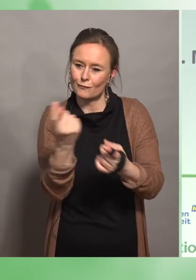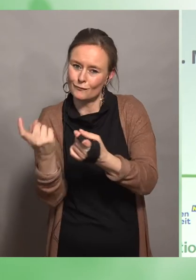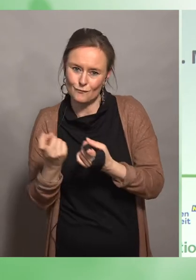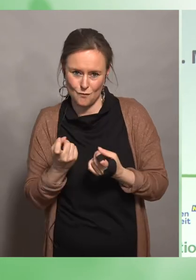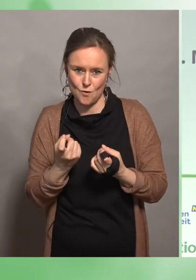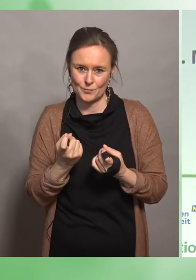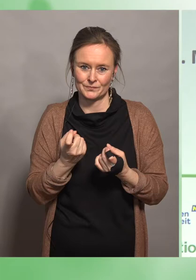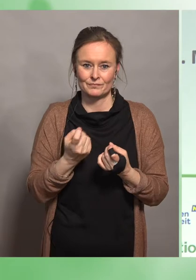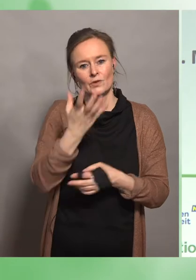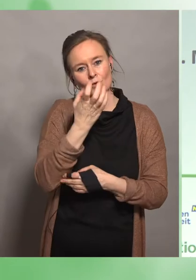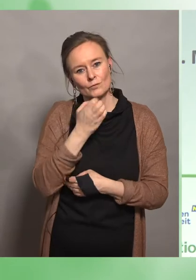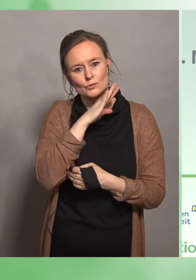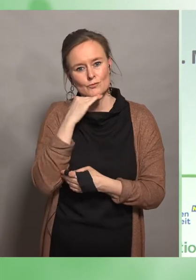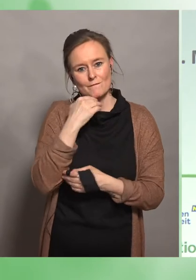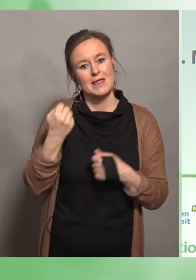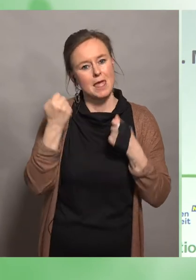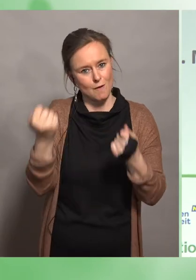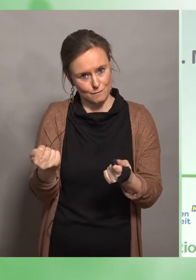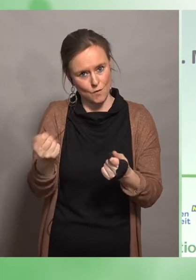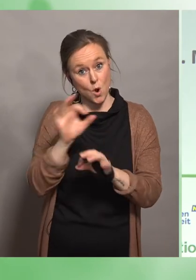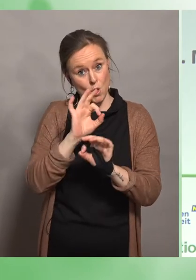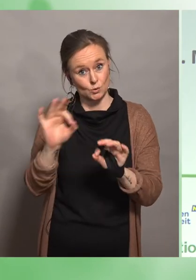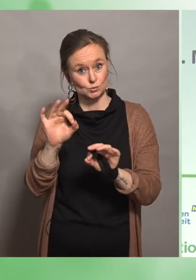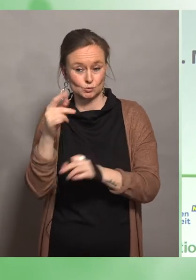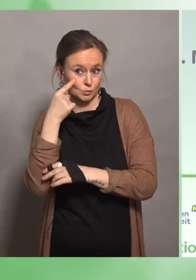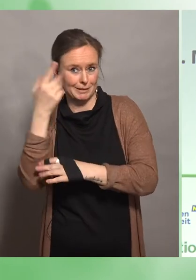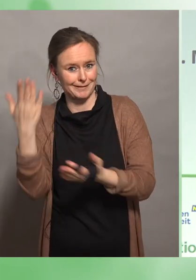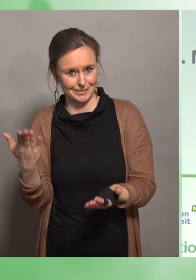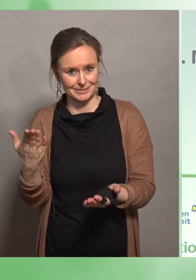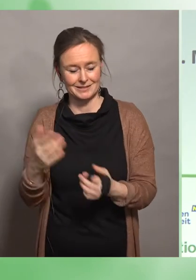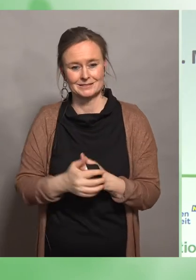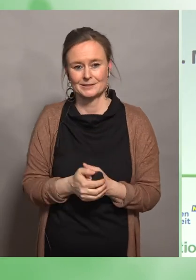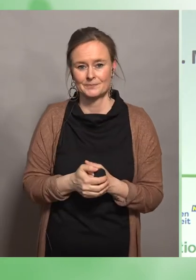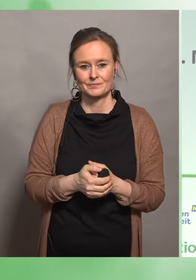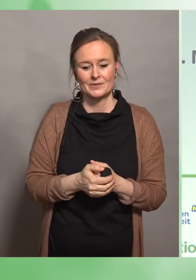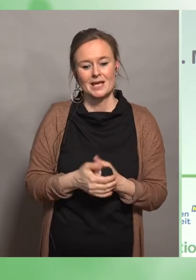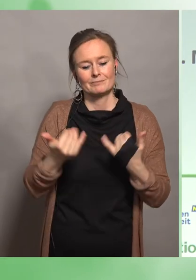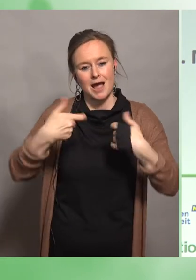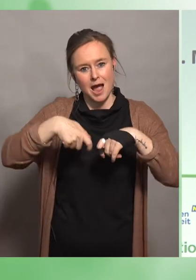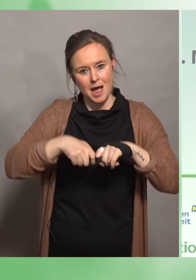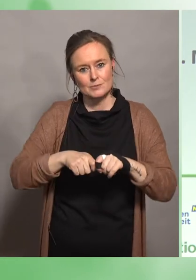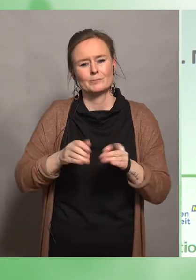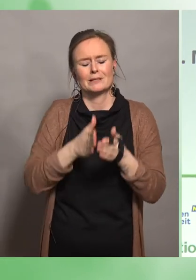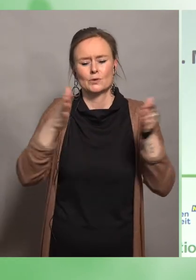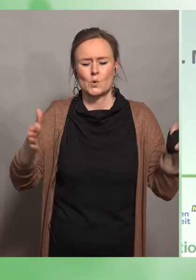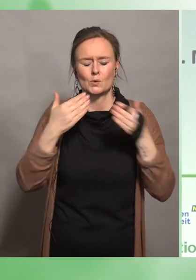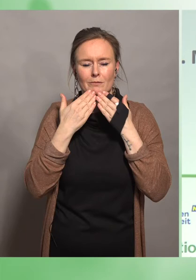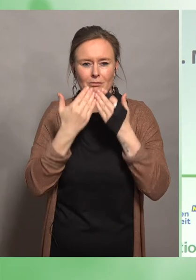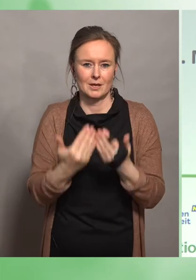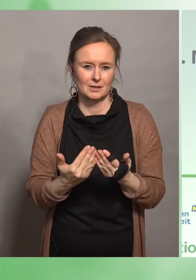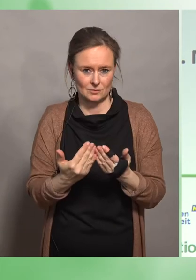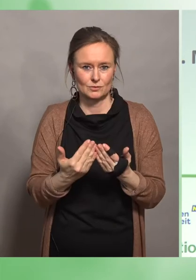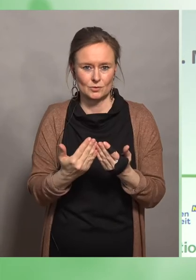wünsche Ihnen viel Erfolg und gute Erkenntnisse. Ich möchte noch abschließen mit einem großen Dankeschön, sowohl an